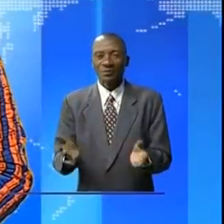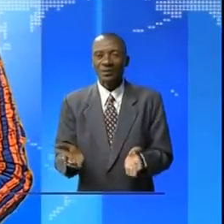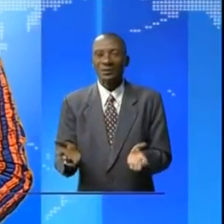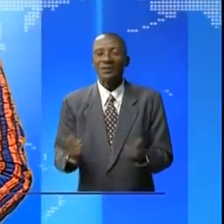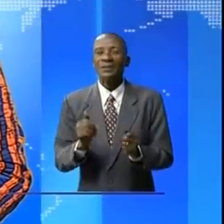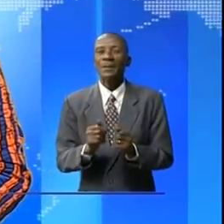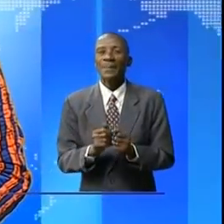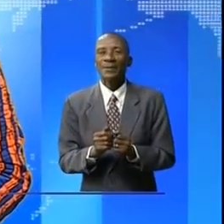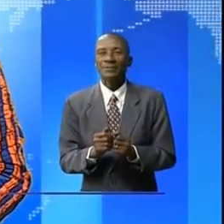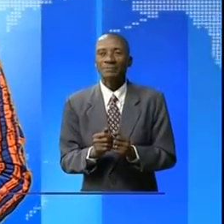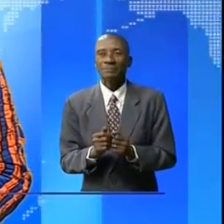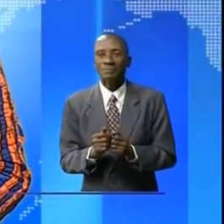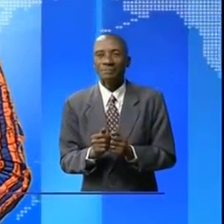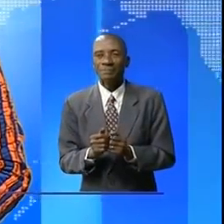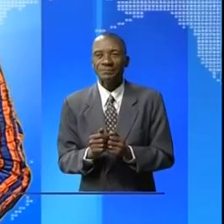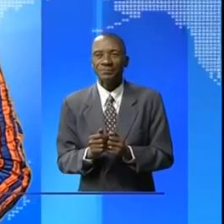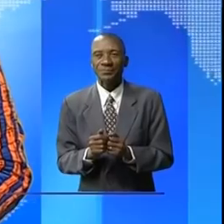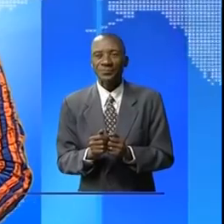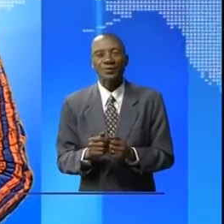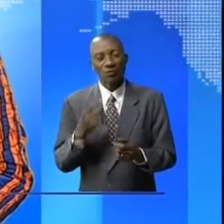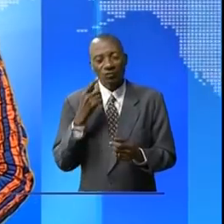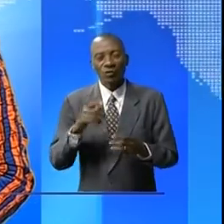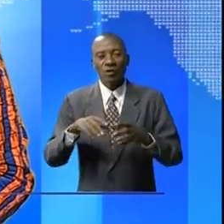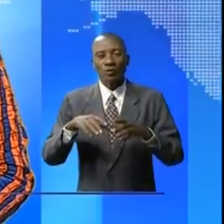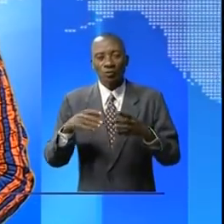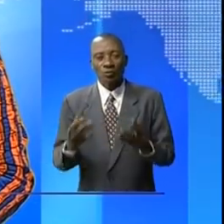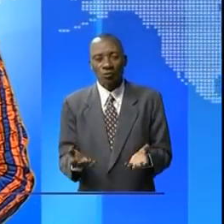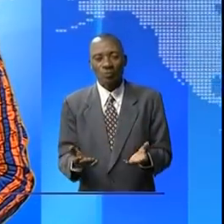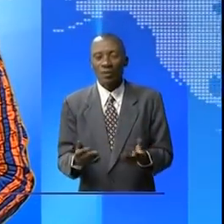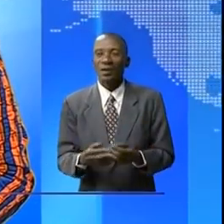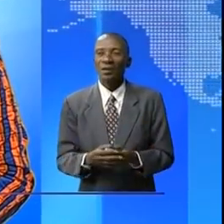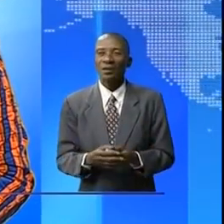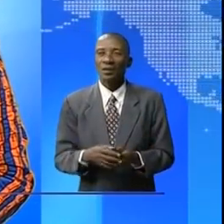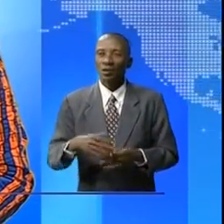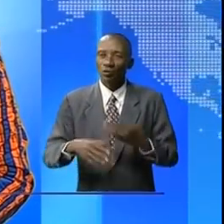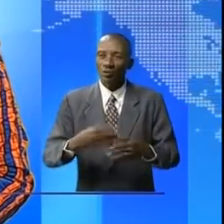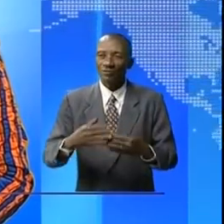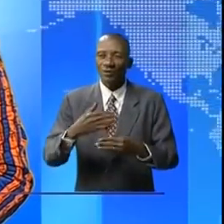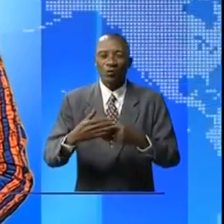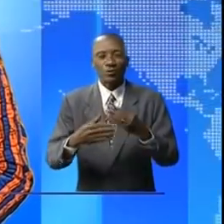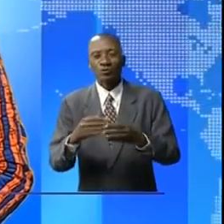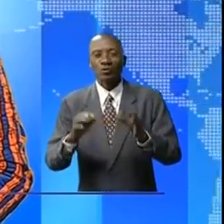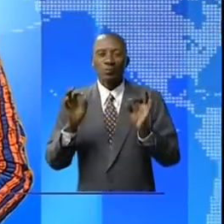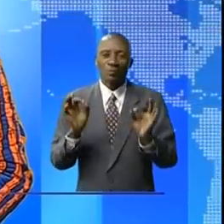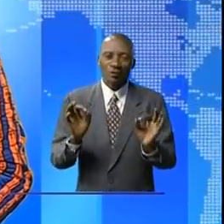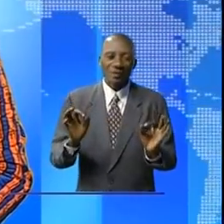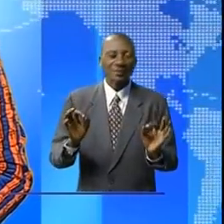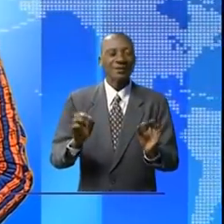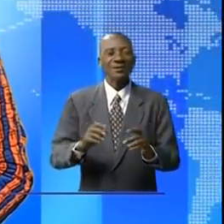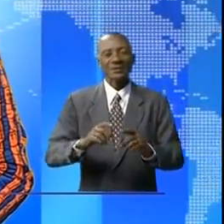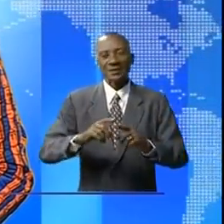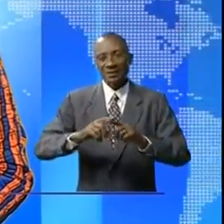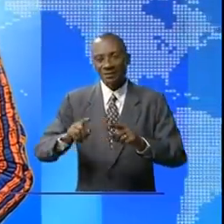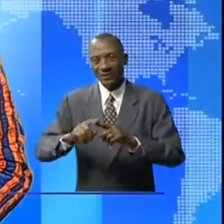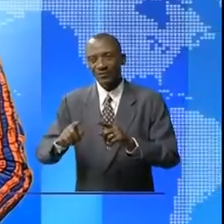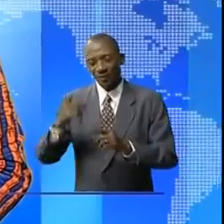était axée sur comment relever les défis de la construction moderne pour répondre aux besoins du secteur du bâtiment